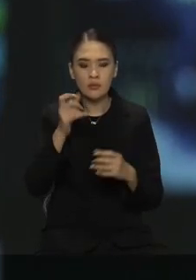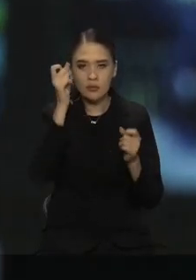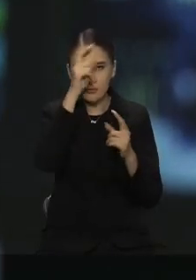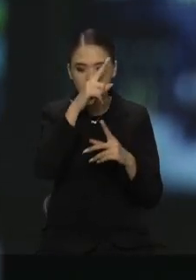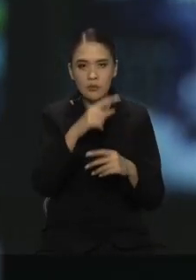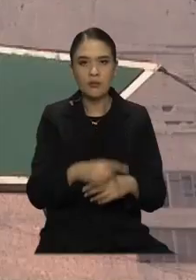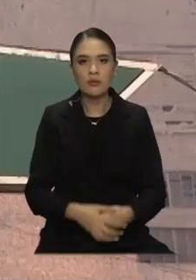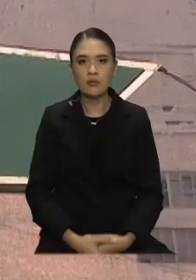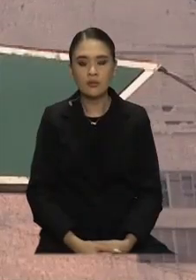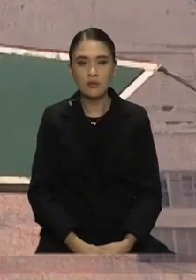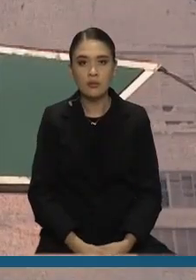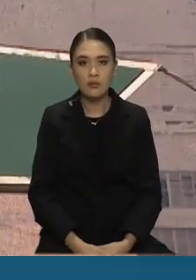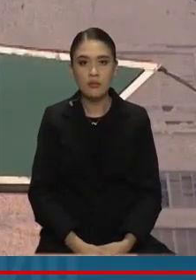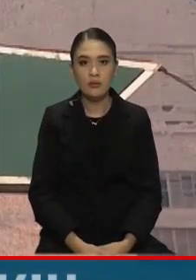тарқатады.